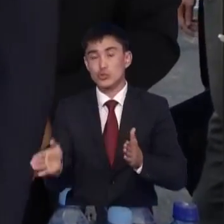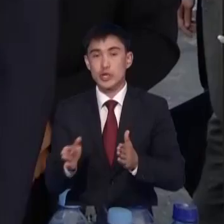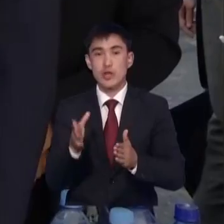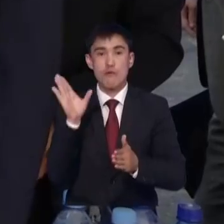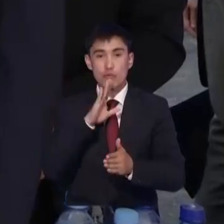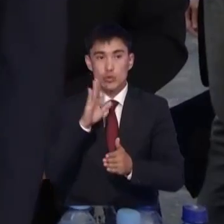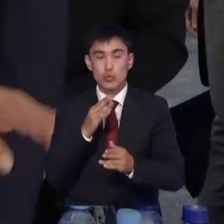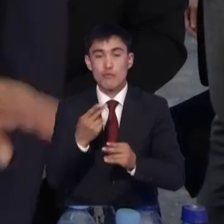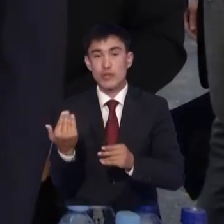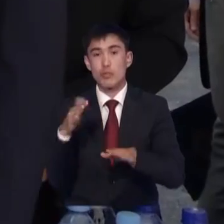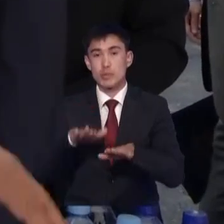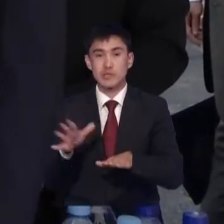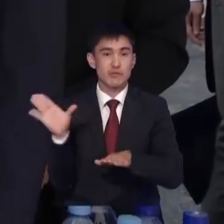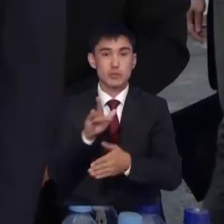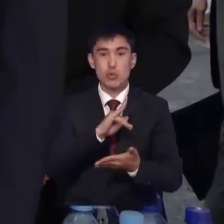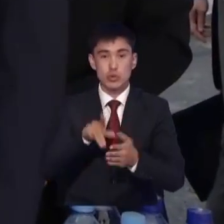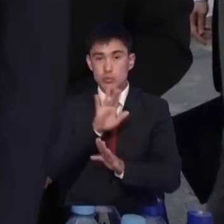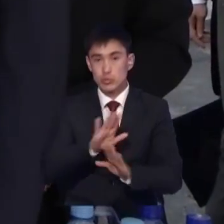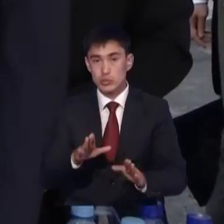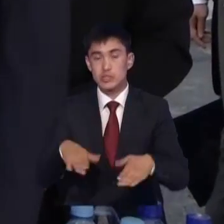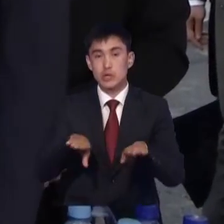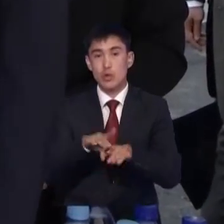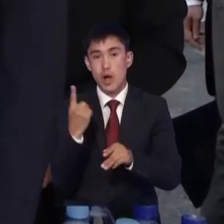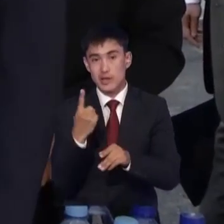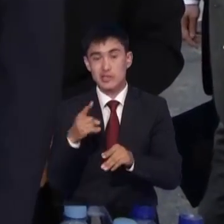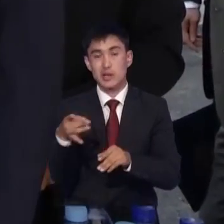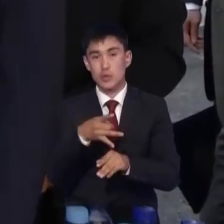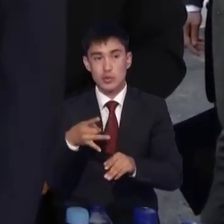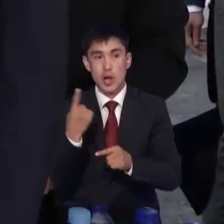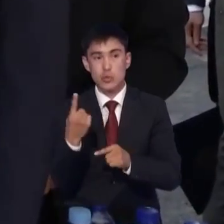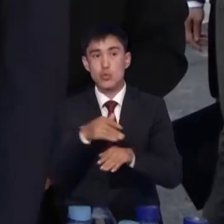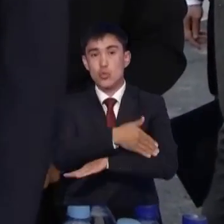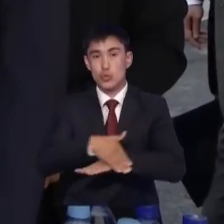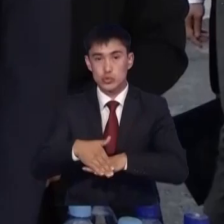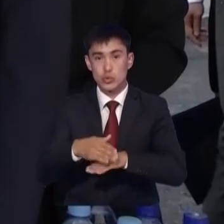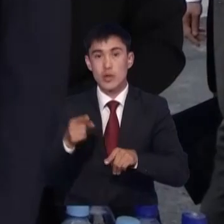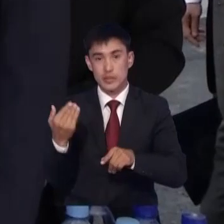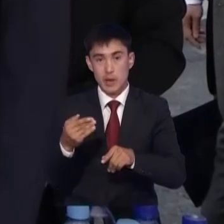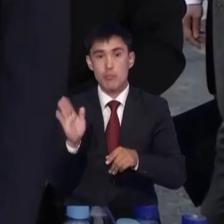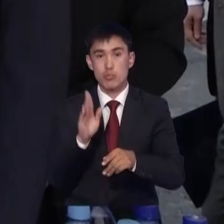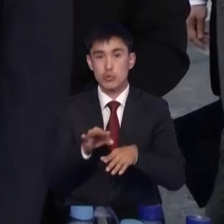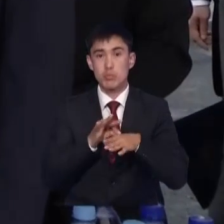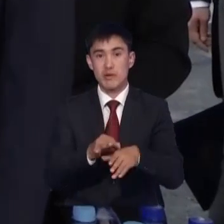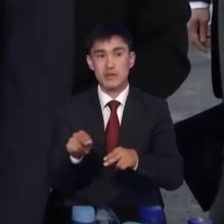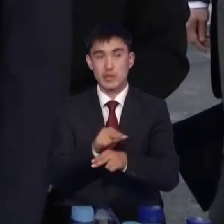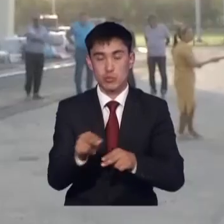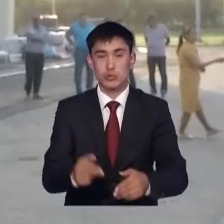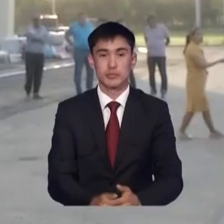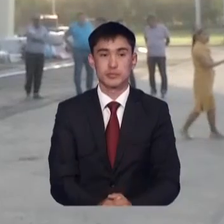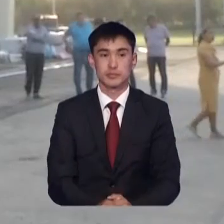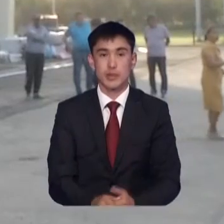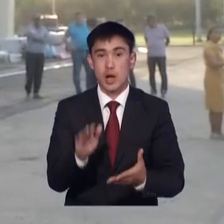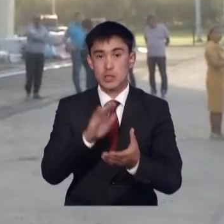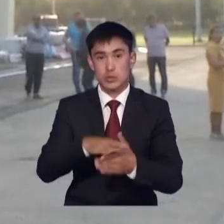только в одной части а не во всм городе закроем только один район одну улицу и там мы будем проводить ремонт